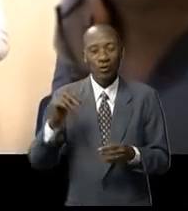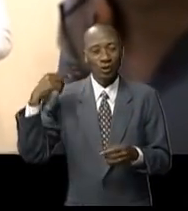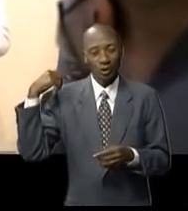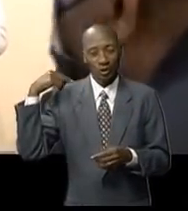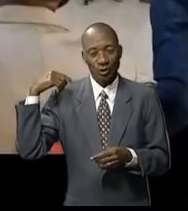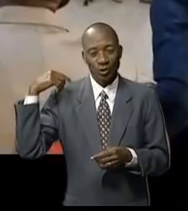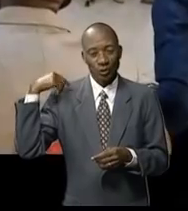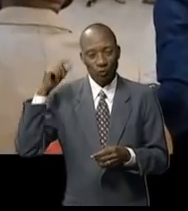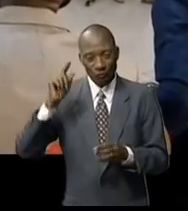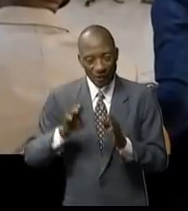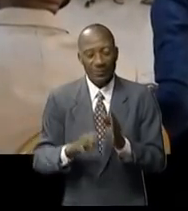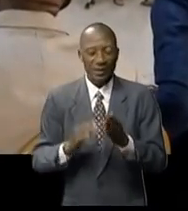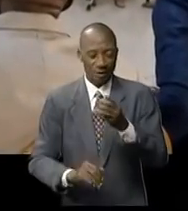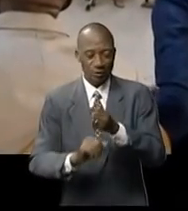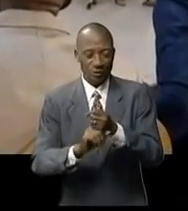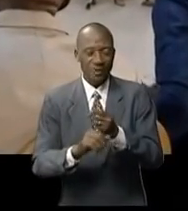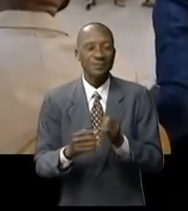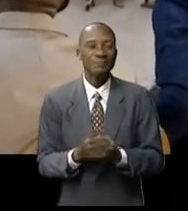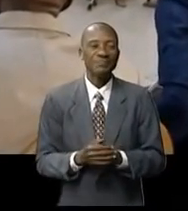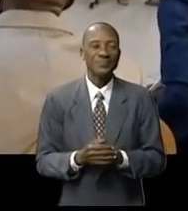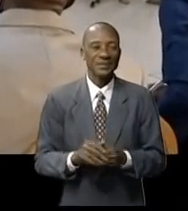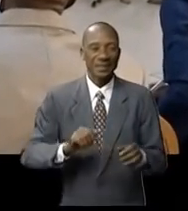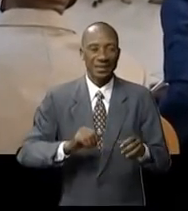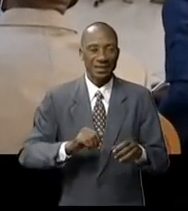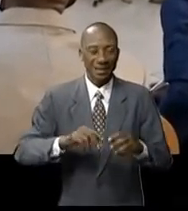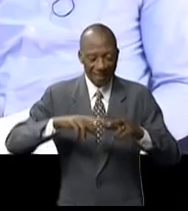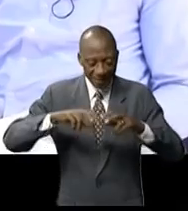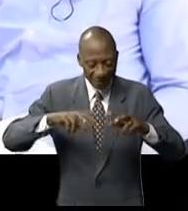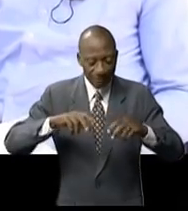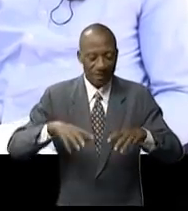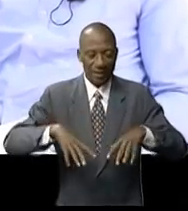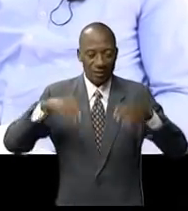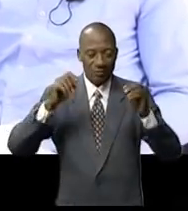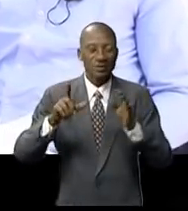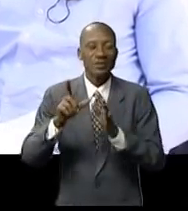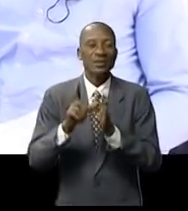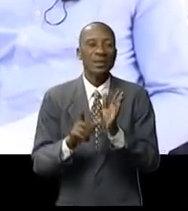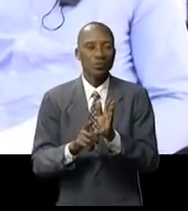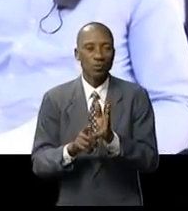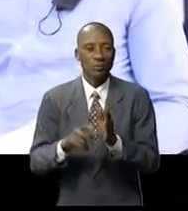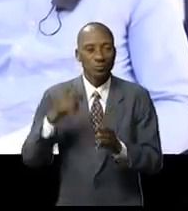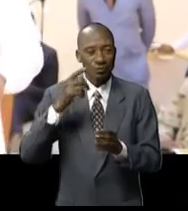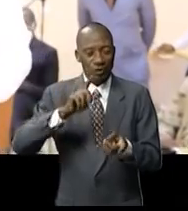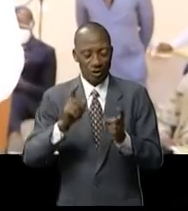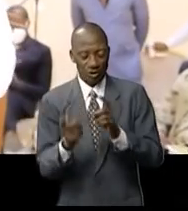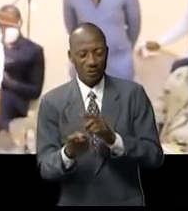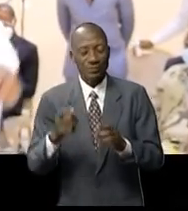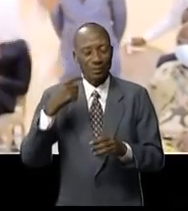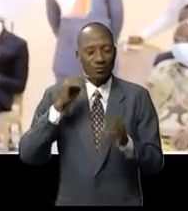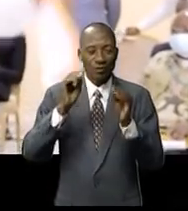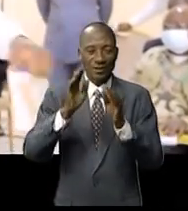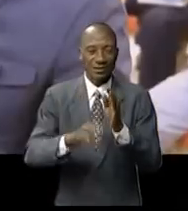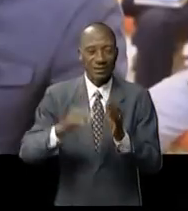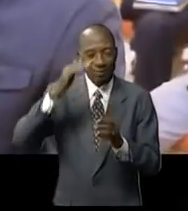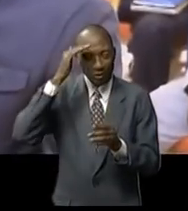aussi rappelé à l'assistance qu'il examine l'adoption de la loi relative à la réforme du système d'enseignement supérieur universitaire avait